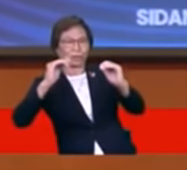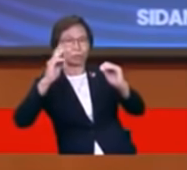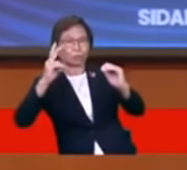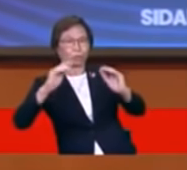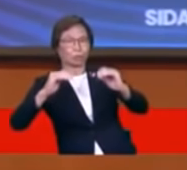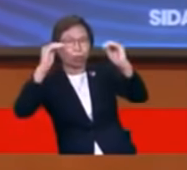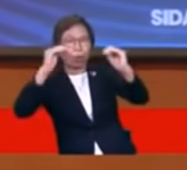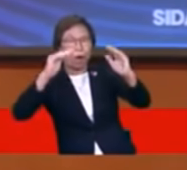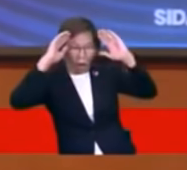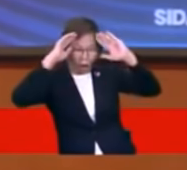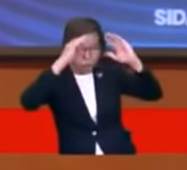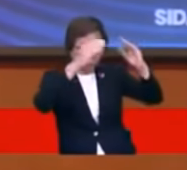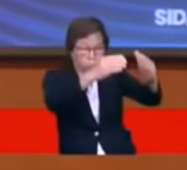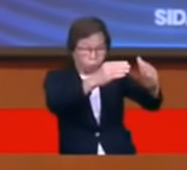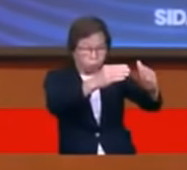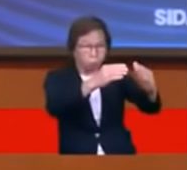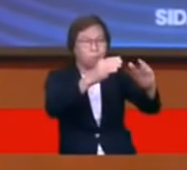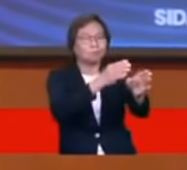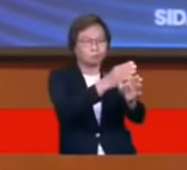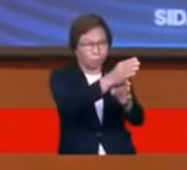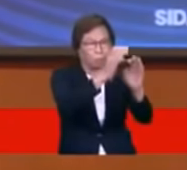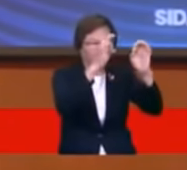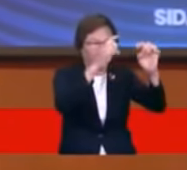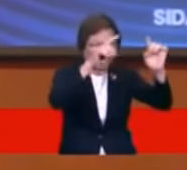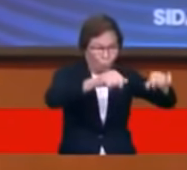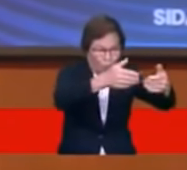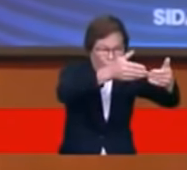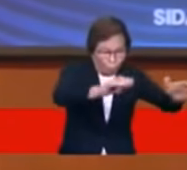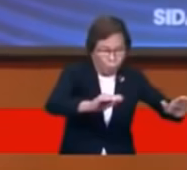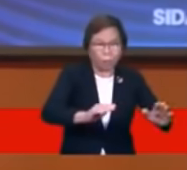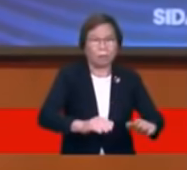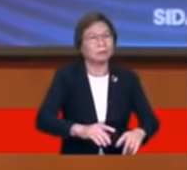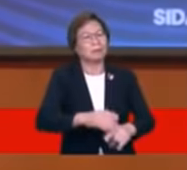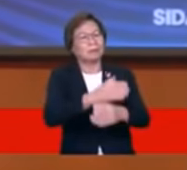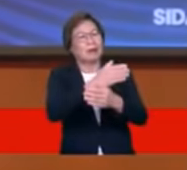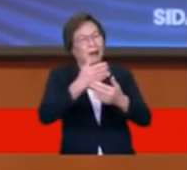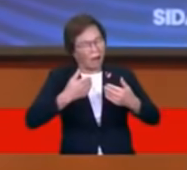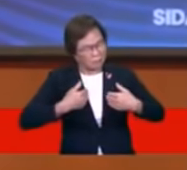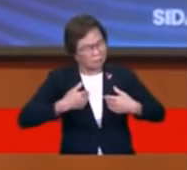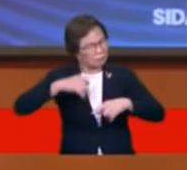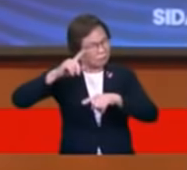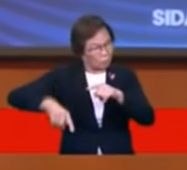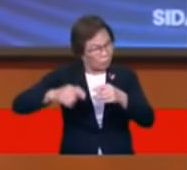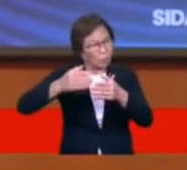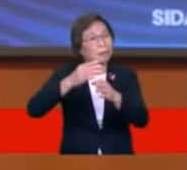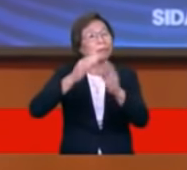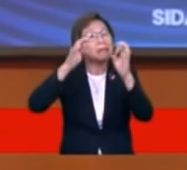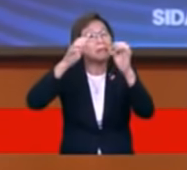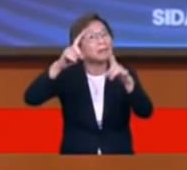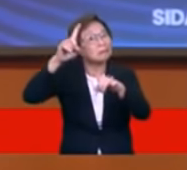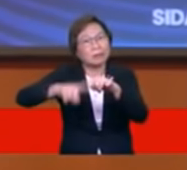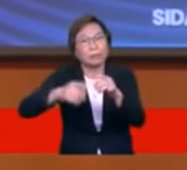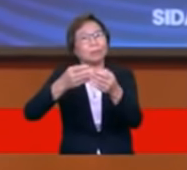komponen tertentu dalam sektor pendidikan yang boleh dibuka dan yang tidak boleh dibuka